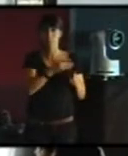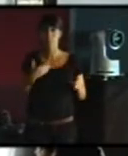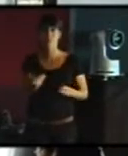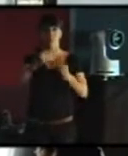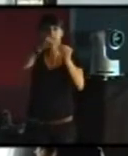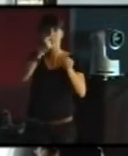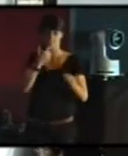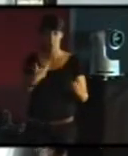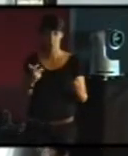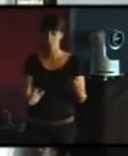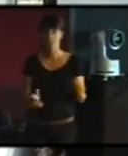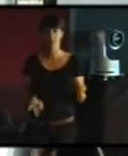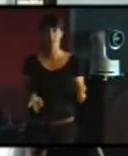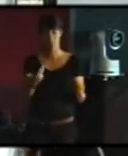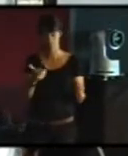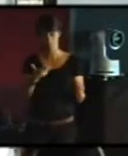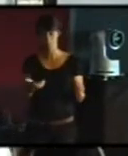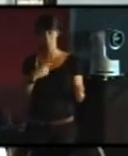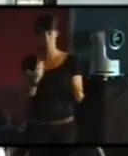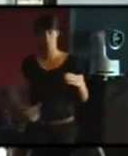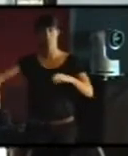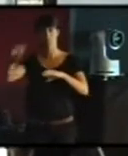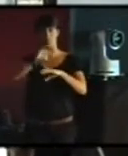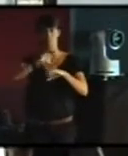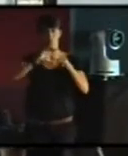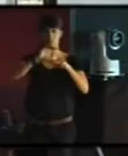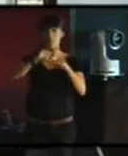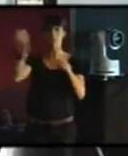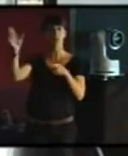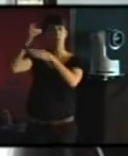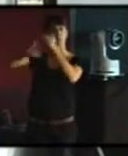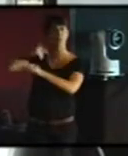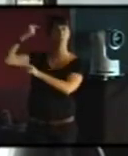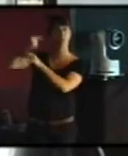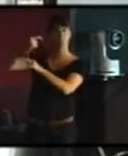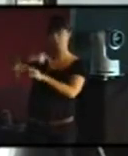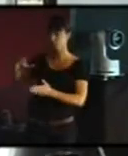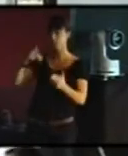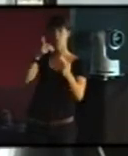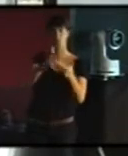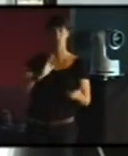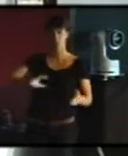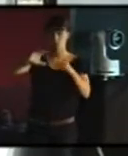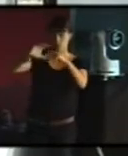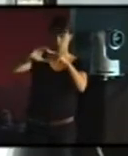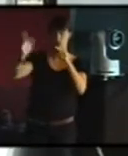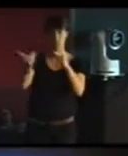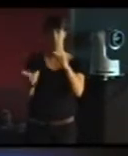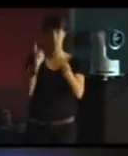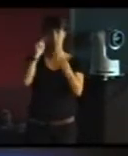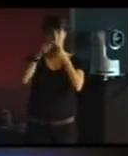au sens, qui est vraiment le propos du projet et du programme qu'on nous a donné, au sens, à la culture, à